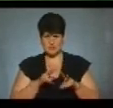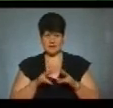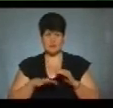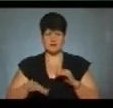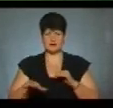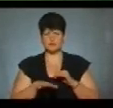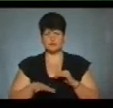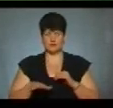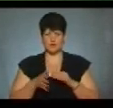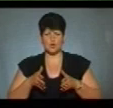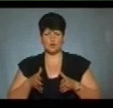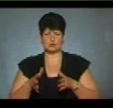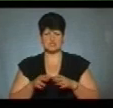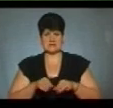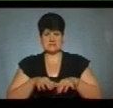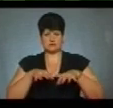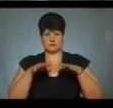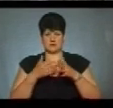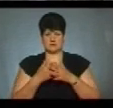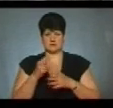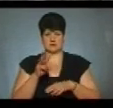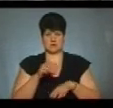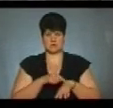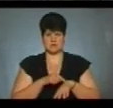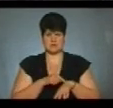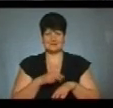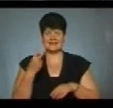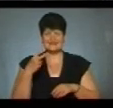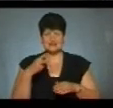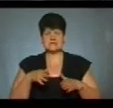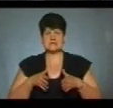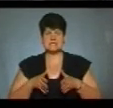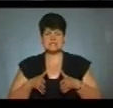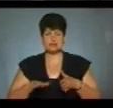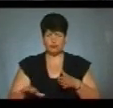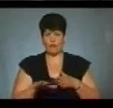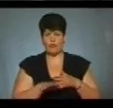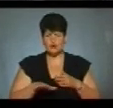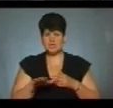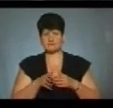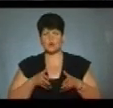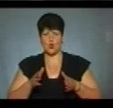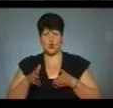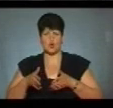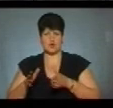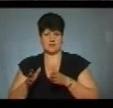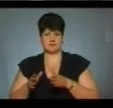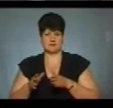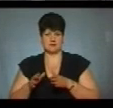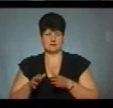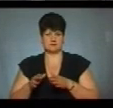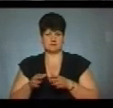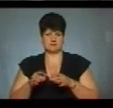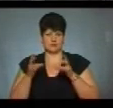які затопило близько 3 годин. 20 дворів з городами постраждали. Приблизно в городах, якщо взяти